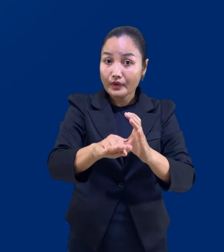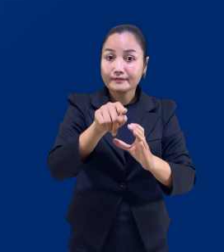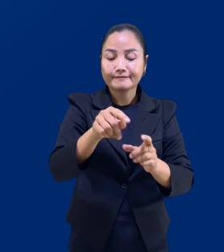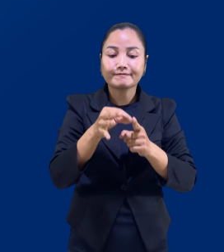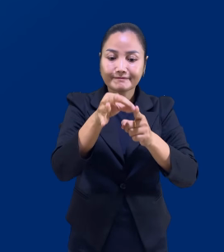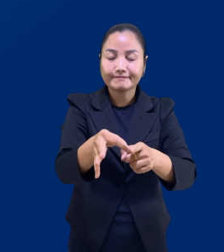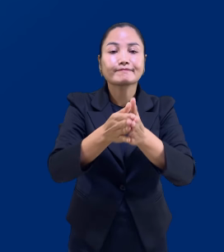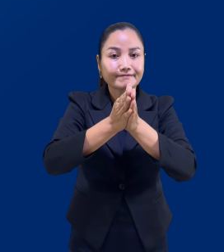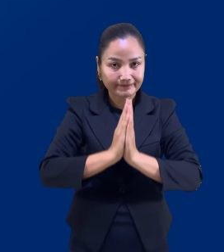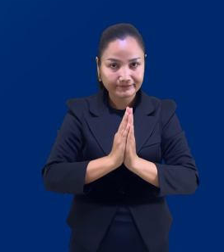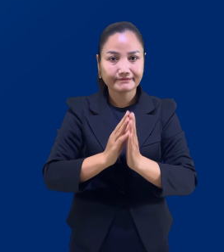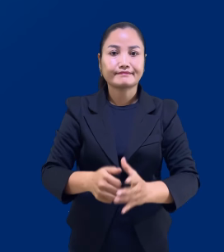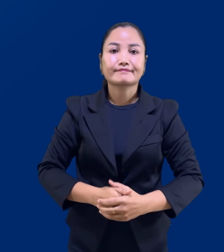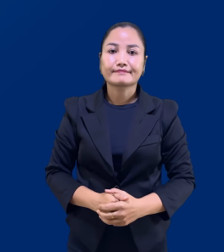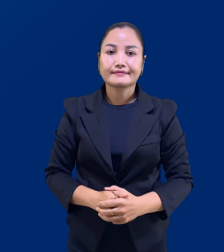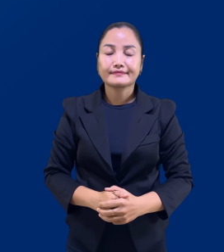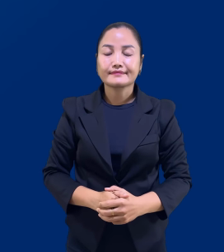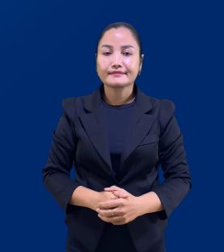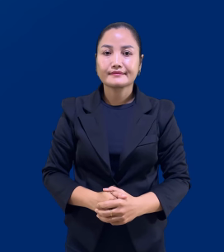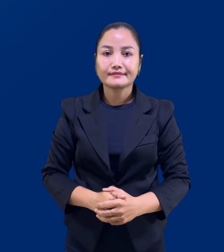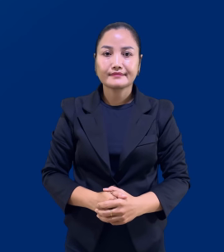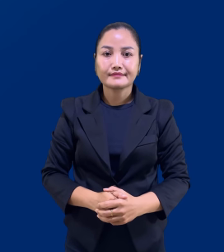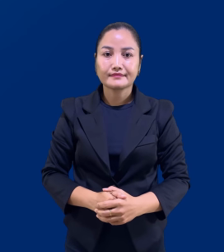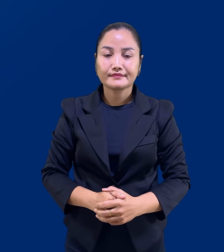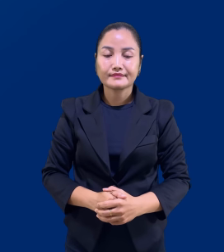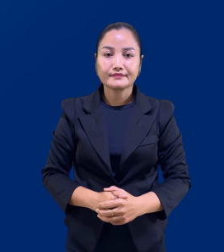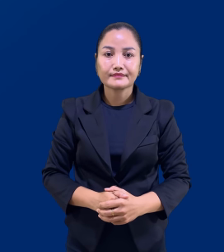ននិងបំពេញព័ត៌មានតាមការស្នើសុំ